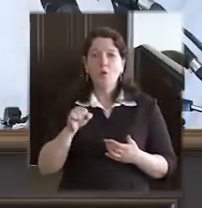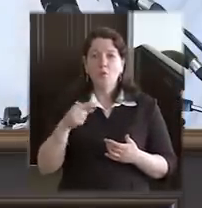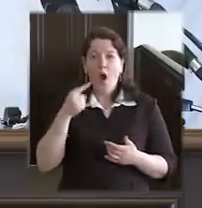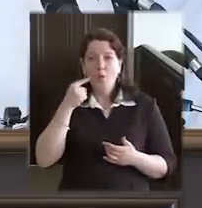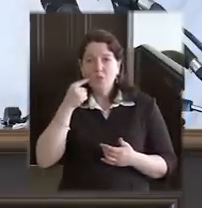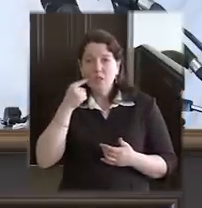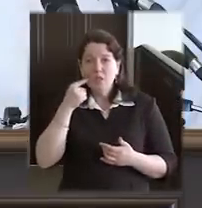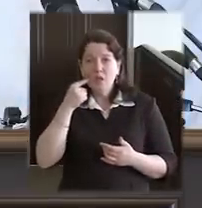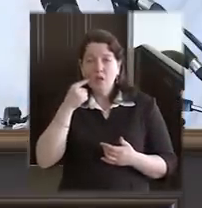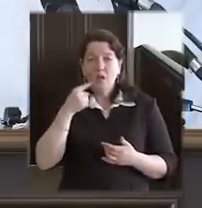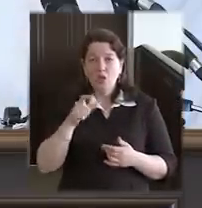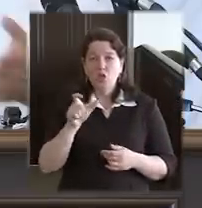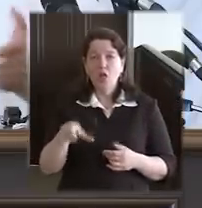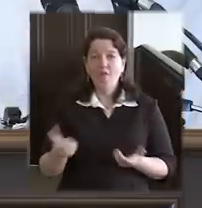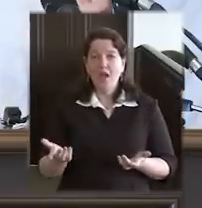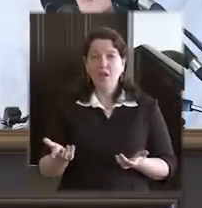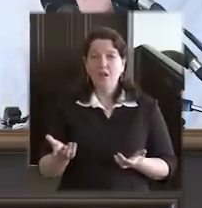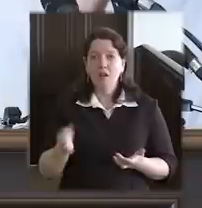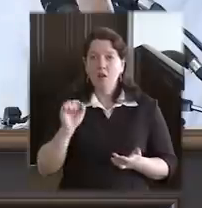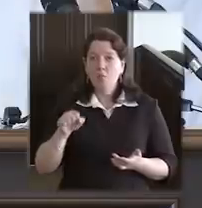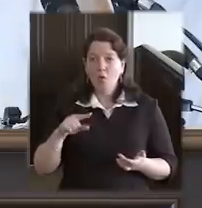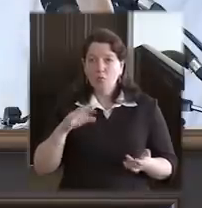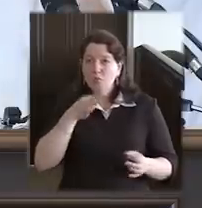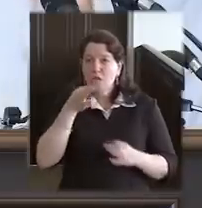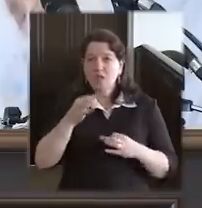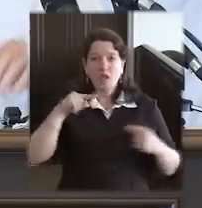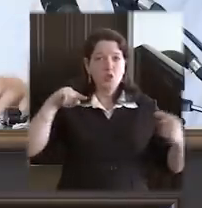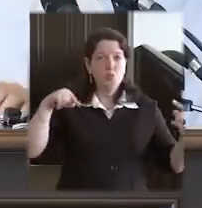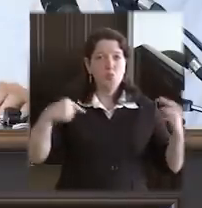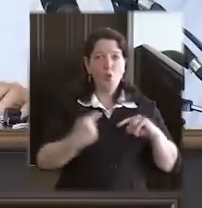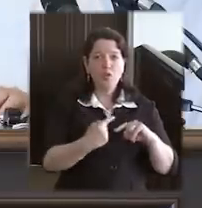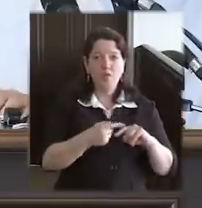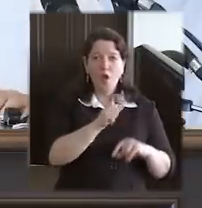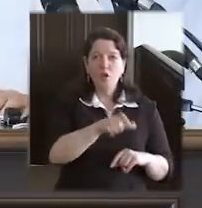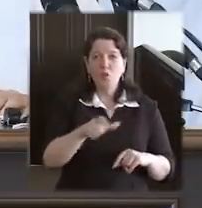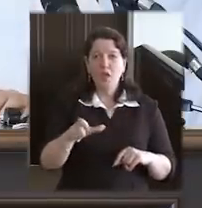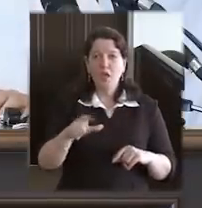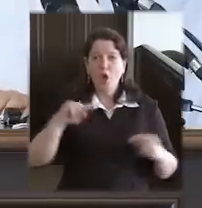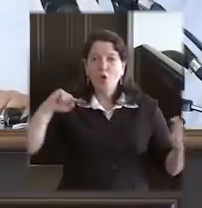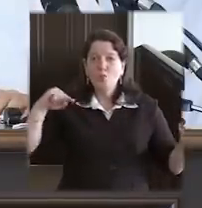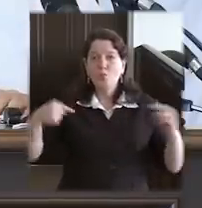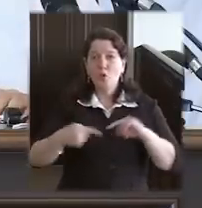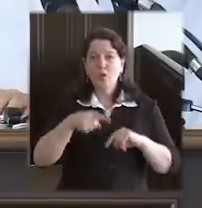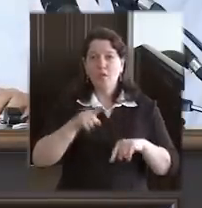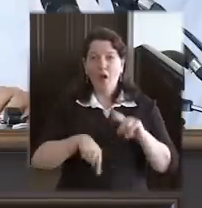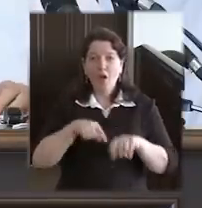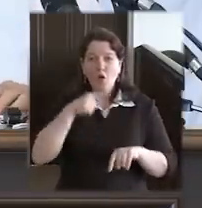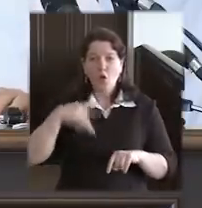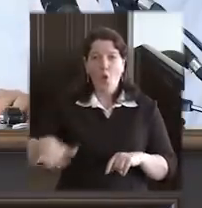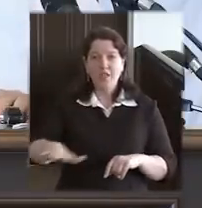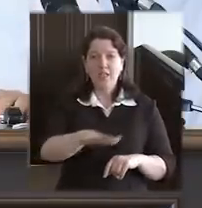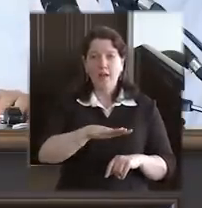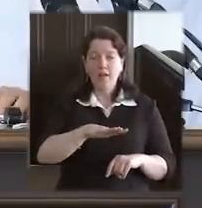человека, могу выступить против, там, не знаю, народа и Родины, и я не знаю, что такое, что сделать